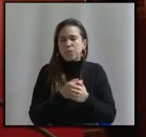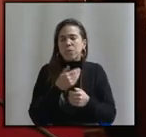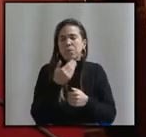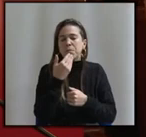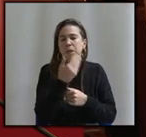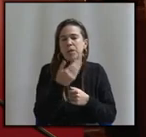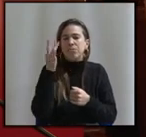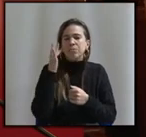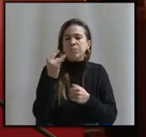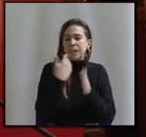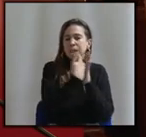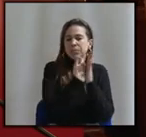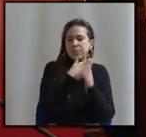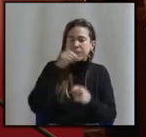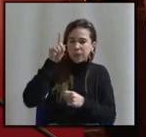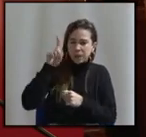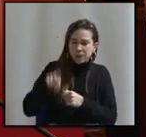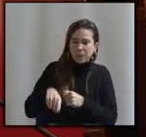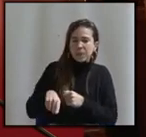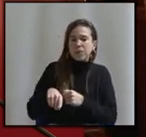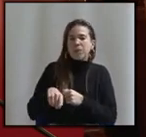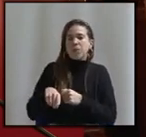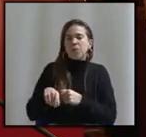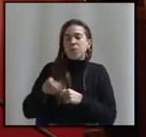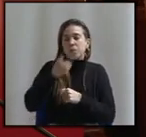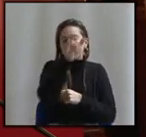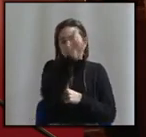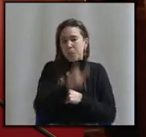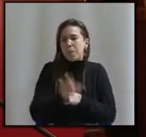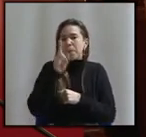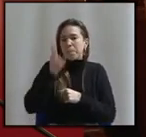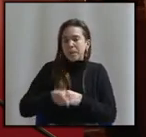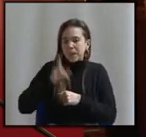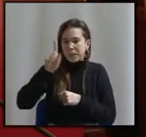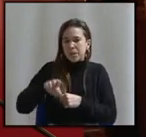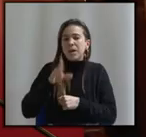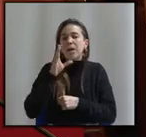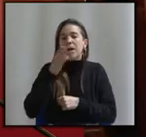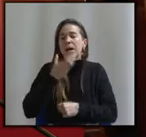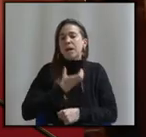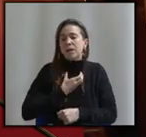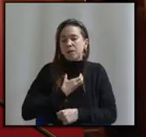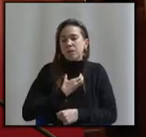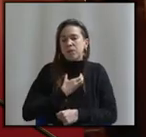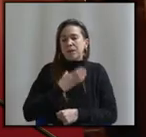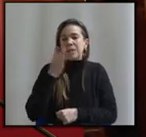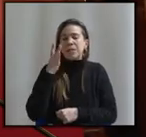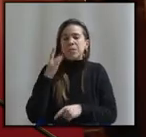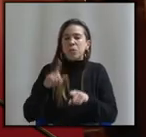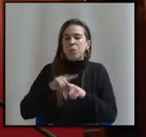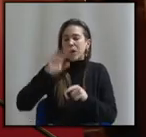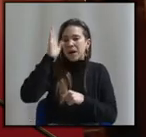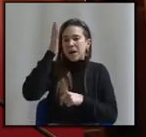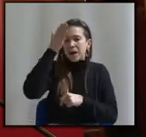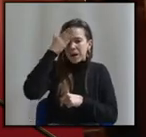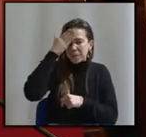sí nosaltres li pregaríem que, com a biguetà que és vostè evidentment i com a alcalde, que no renunci mai a la capitalitat